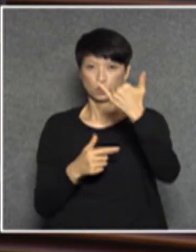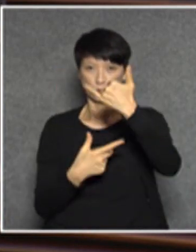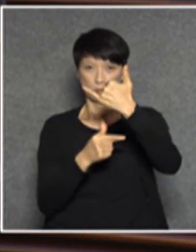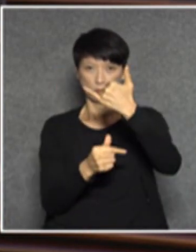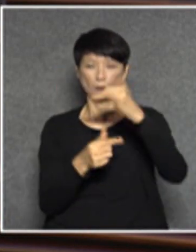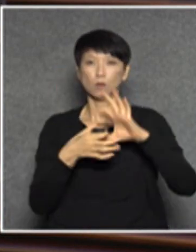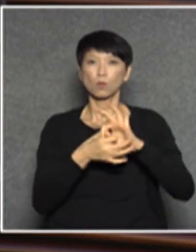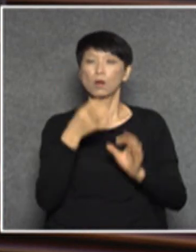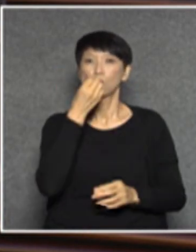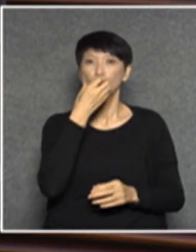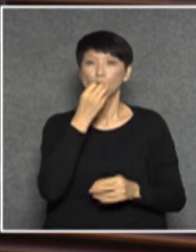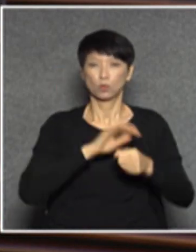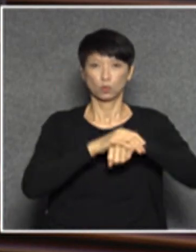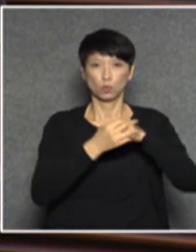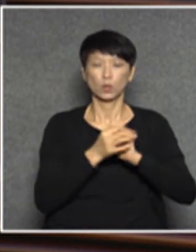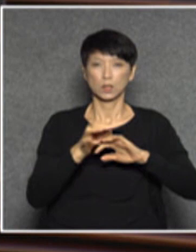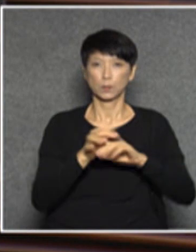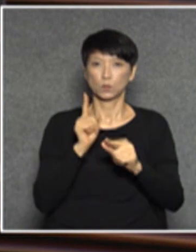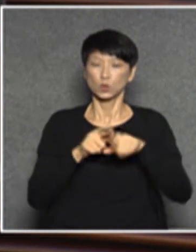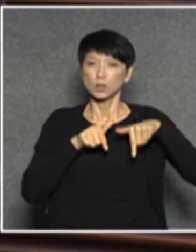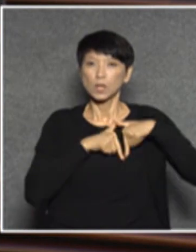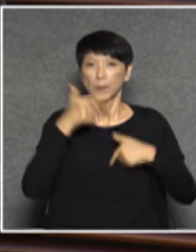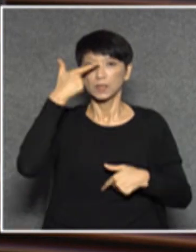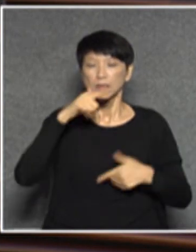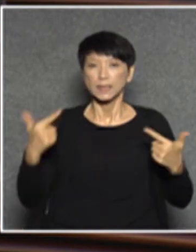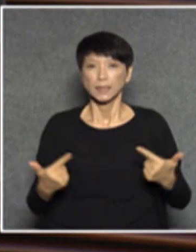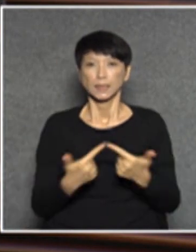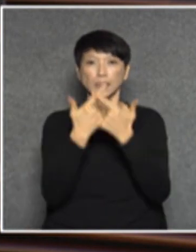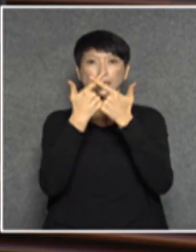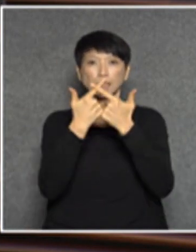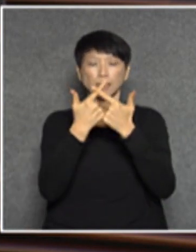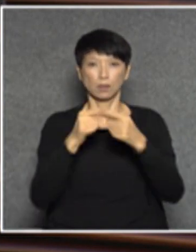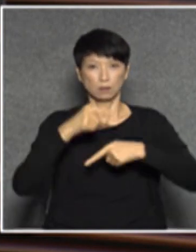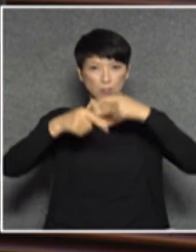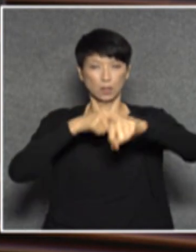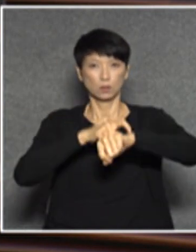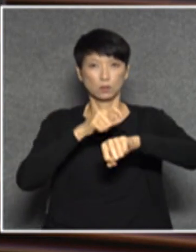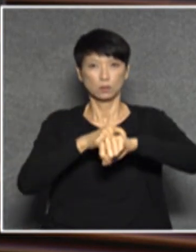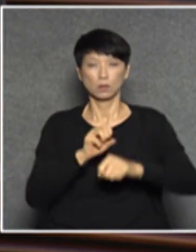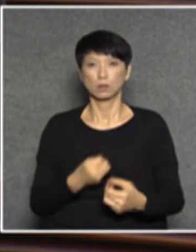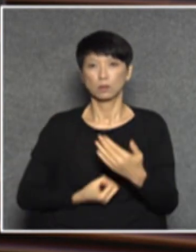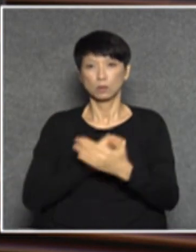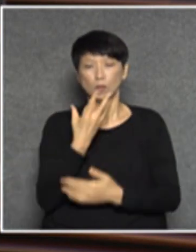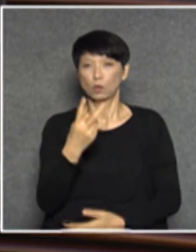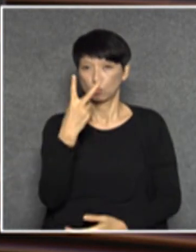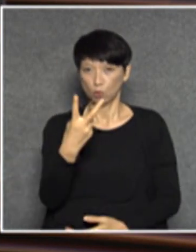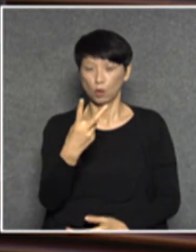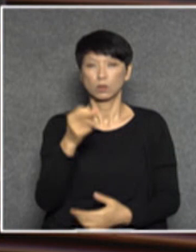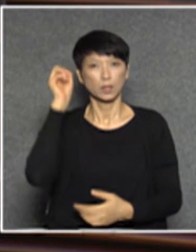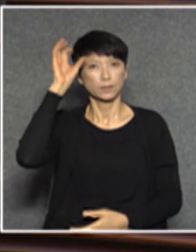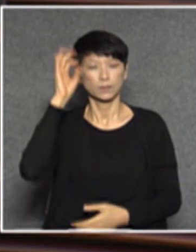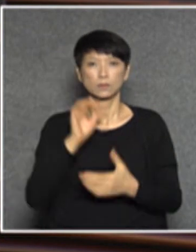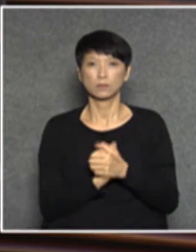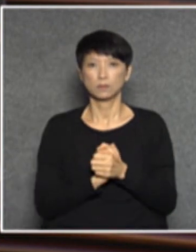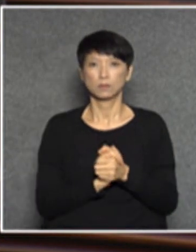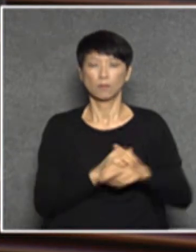關於香港作為國際金融中心面對的新挑戰的辯論裏面，我都曾經提及過兩個建議。一個就是說盡量向